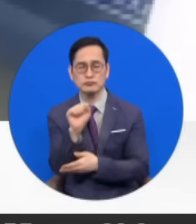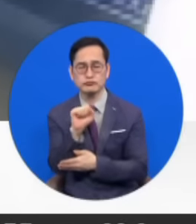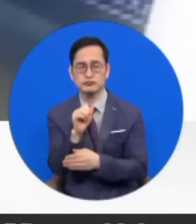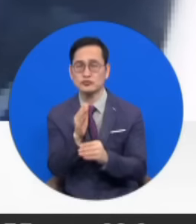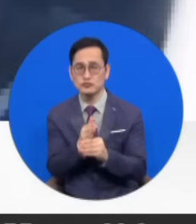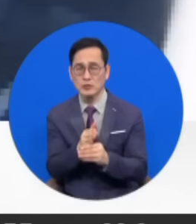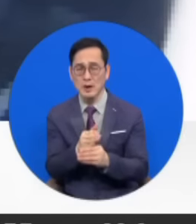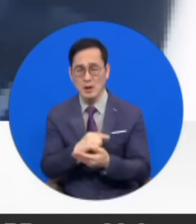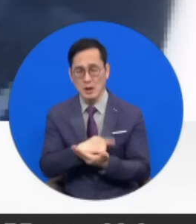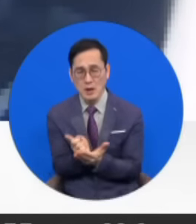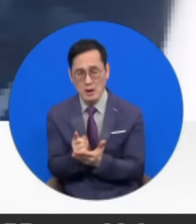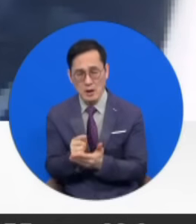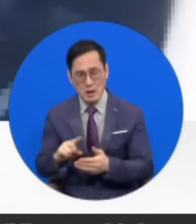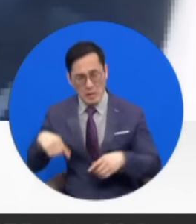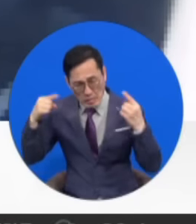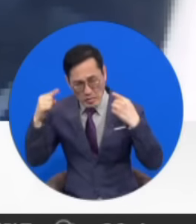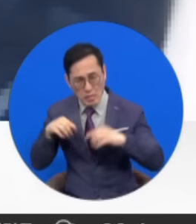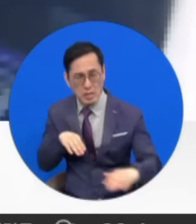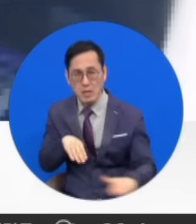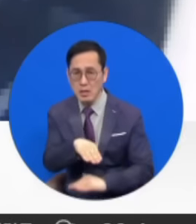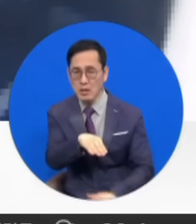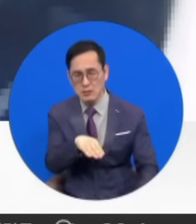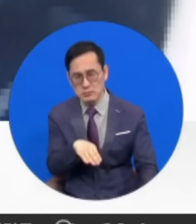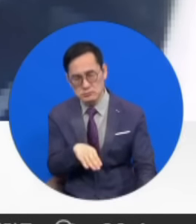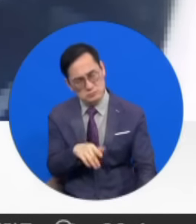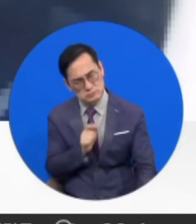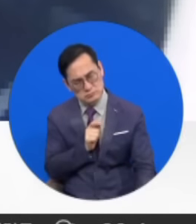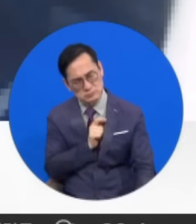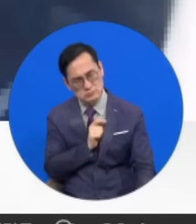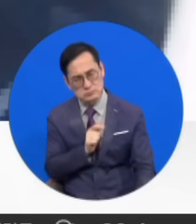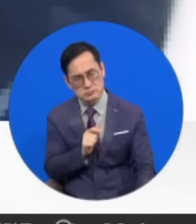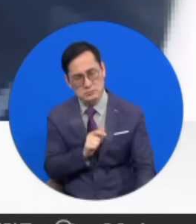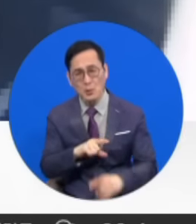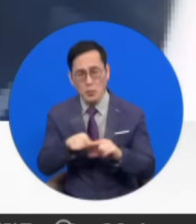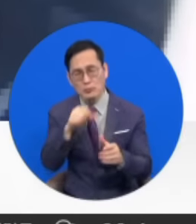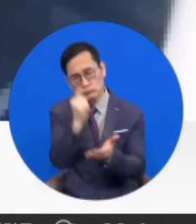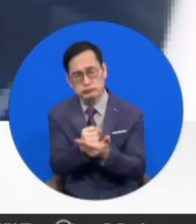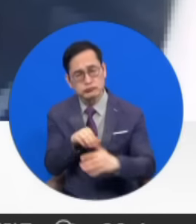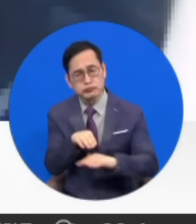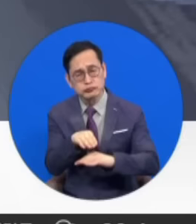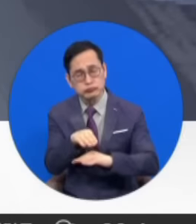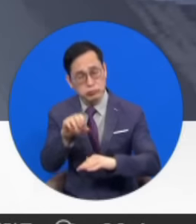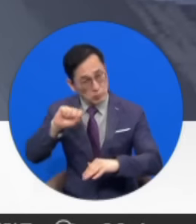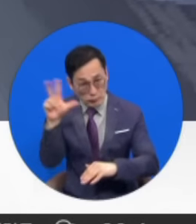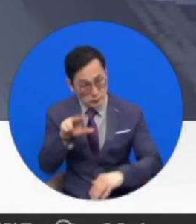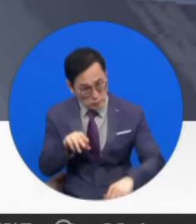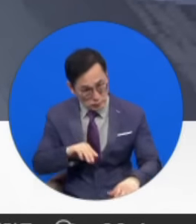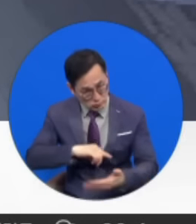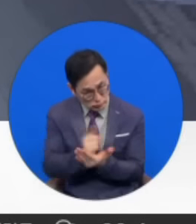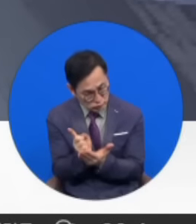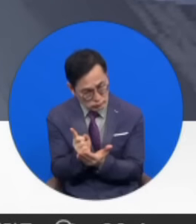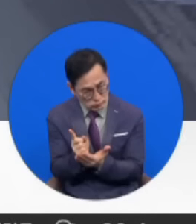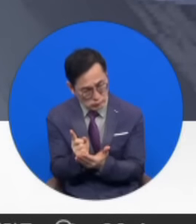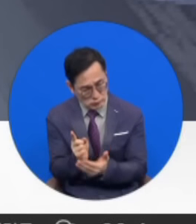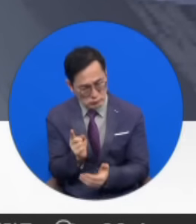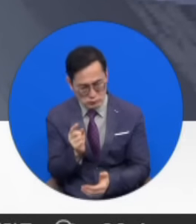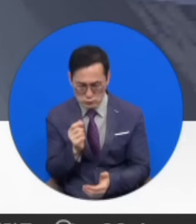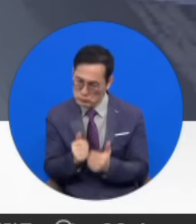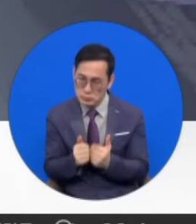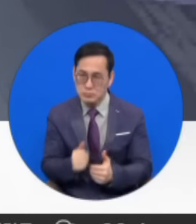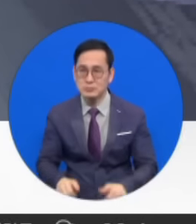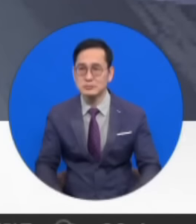뭐 의구심들이 뭐 많이 이제 좀 제기가 되고 있는 것 같고요. 특히나 이 사고 인근에는 뭐